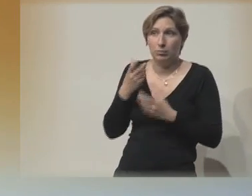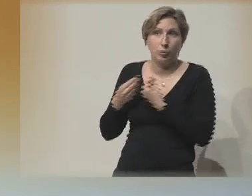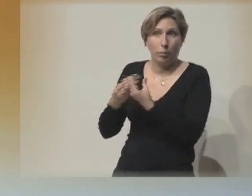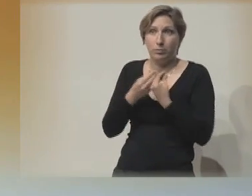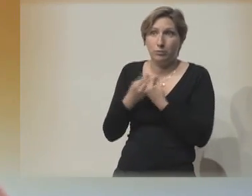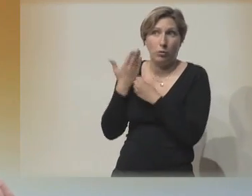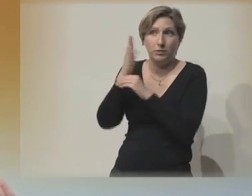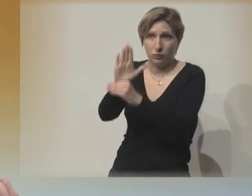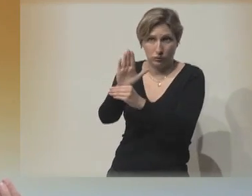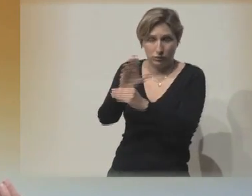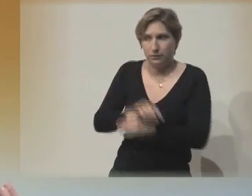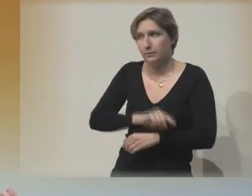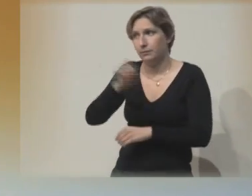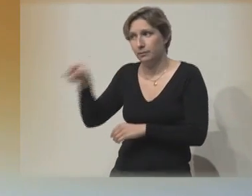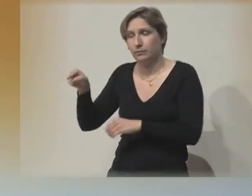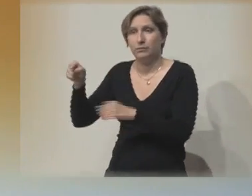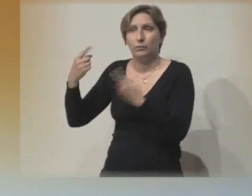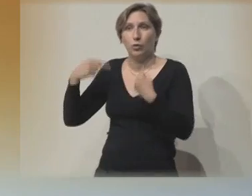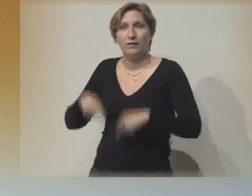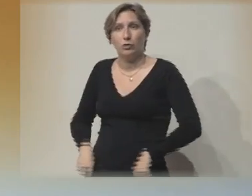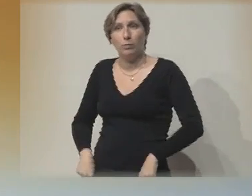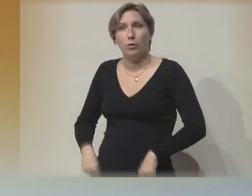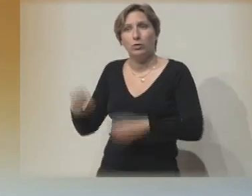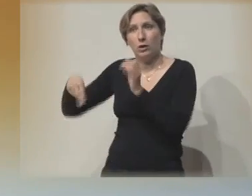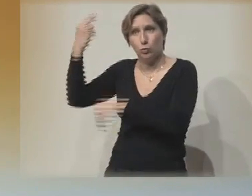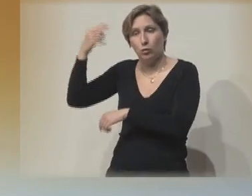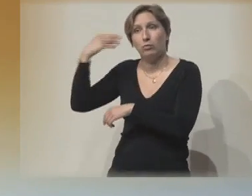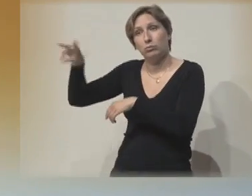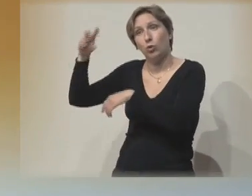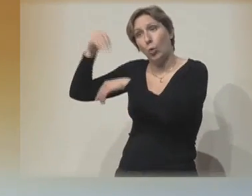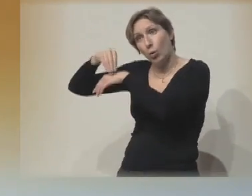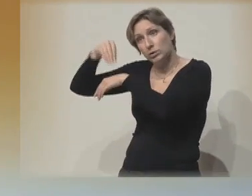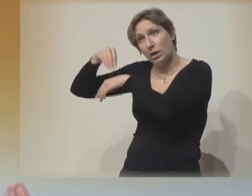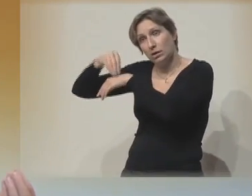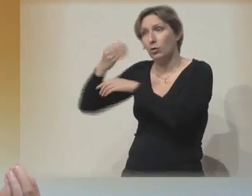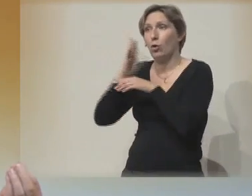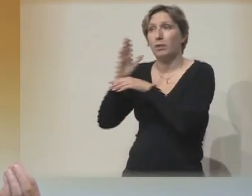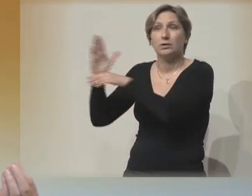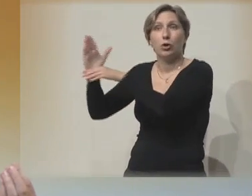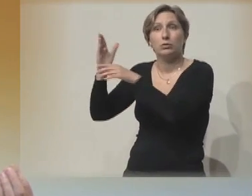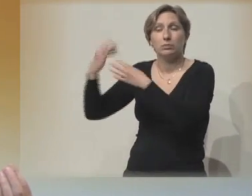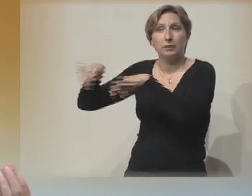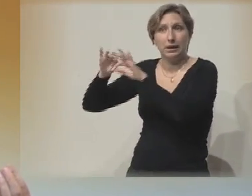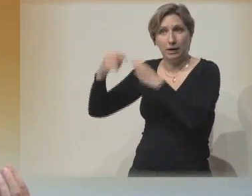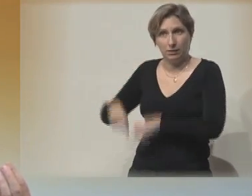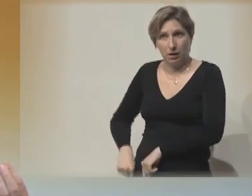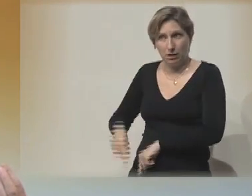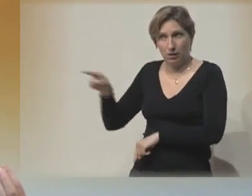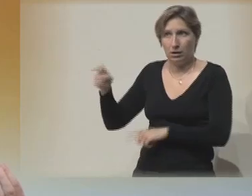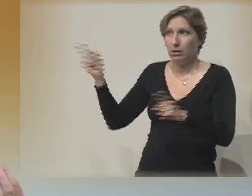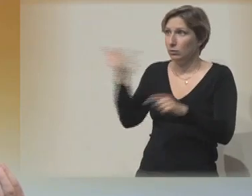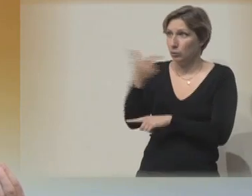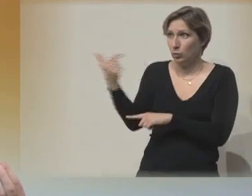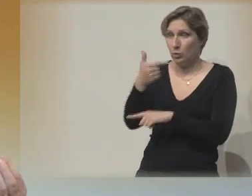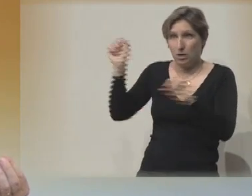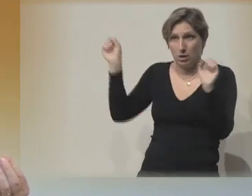peuples, et les gouvernements nationaux réunis en Conseil, les représentants des États. Il faut l'accord des deux pour